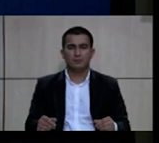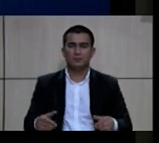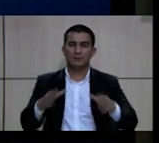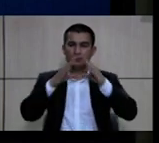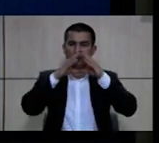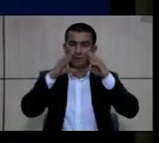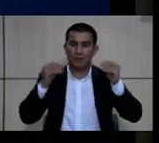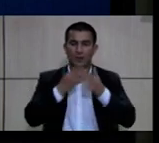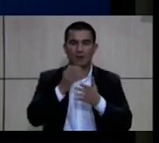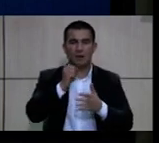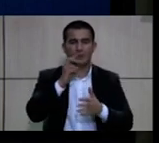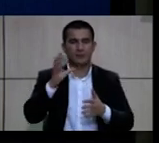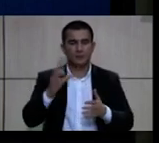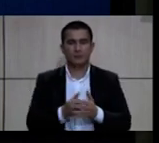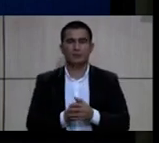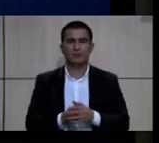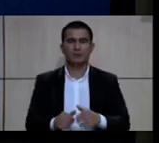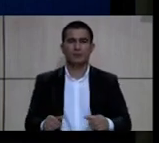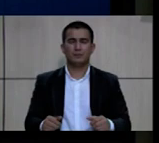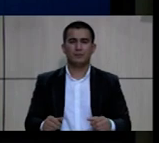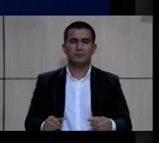Burchak ABC.